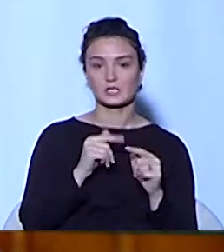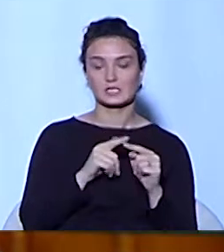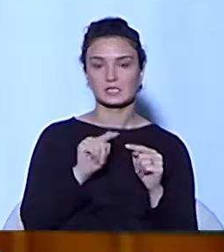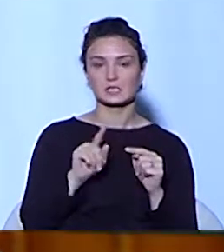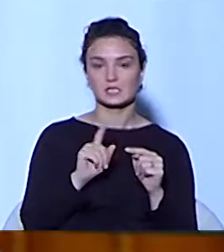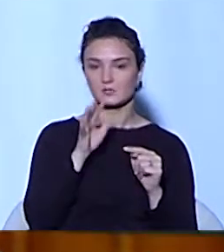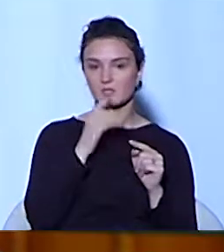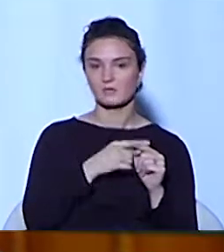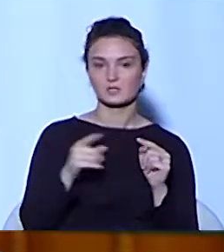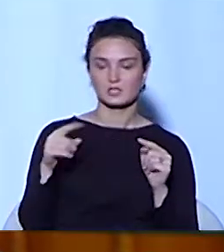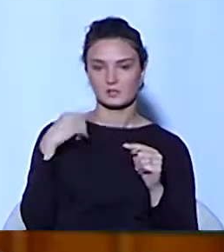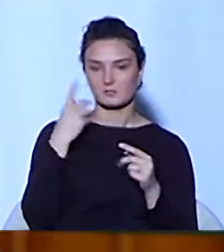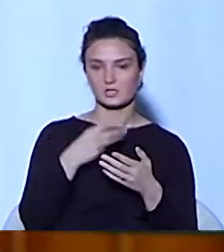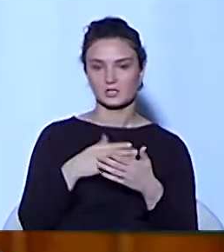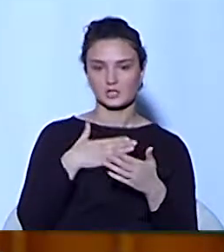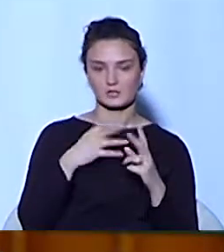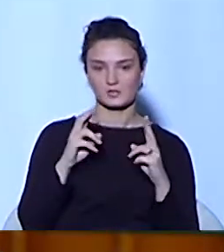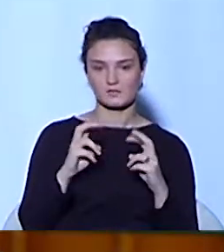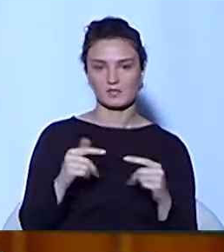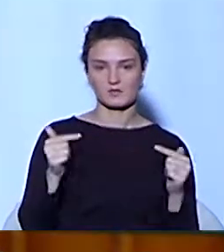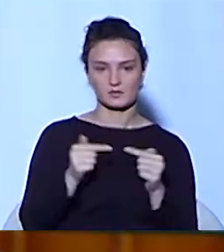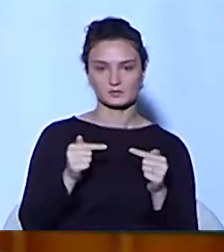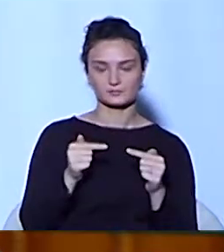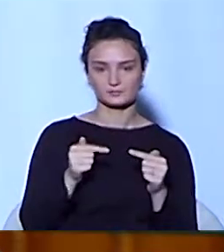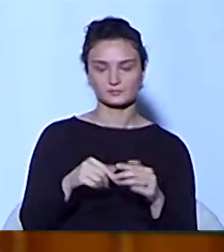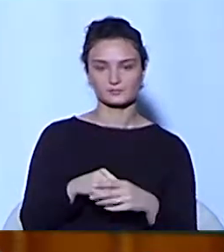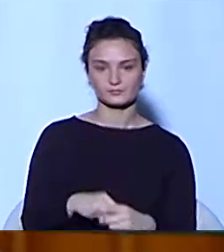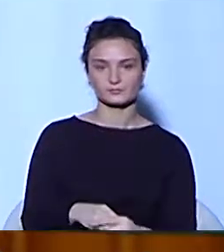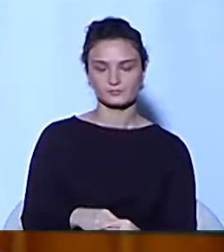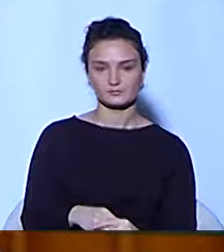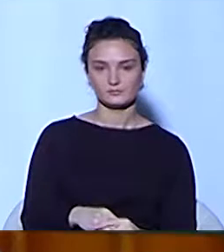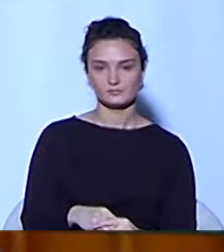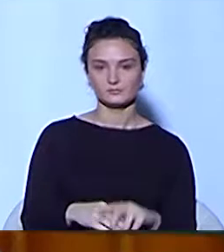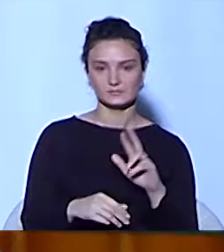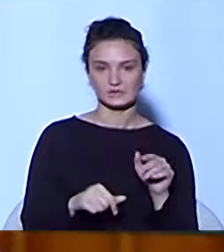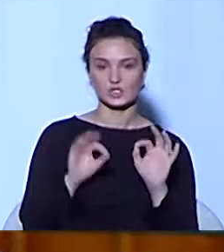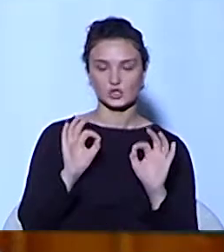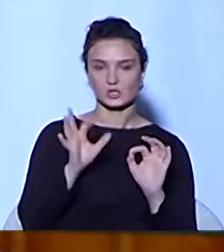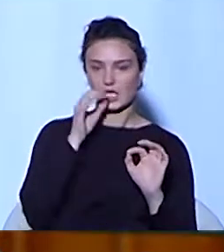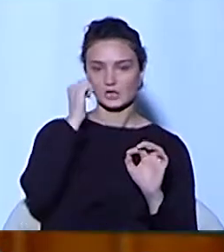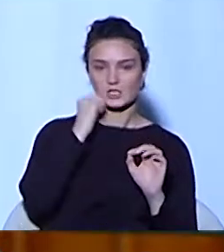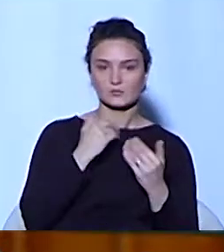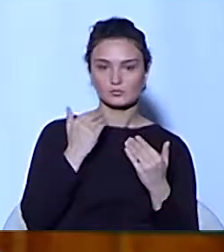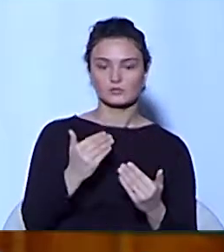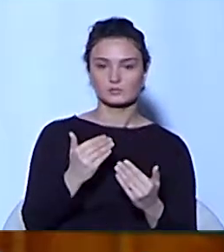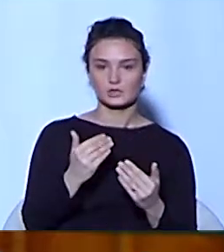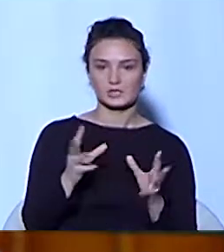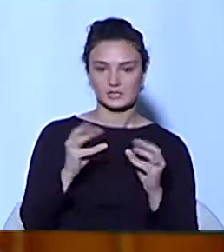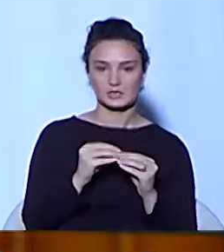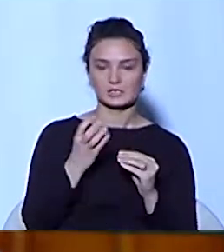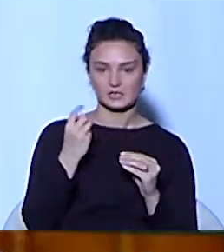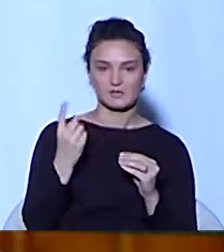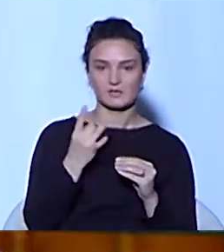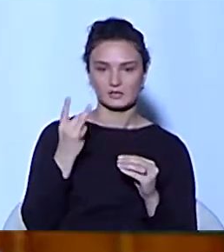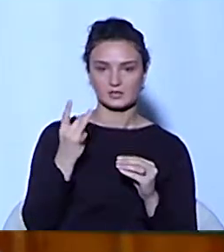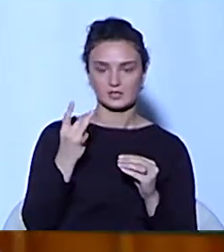რაც მრავალწლიანი პირადად ჩემი კვლევით არის დადასტურებული და სწორედ ხანდაზმულებთან მუშაობაში კიდევ